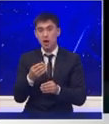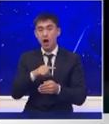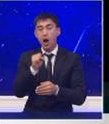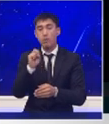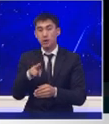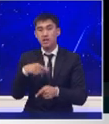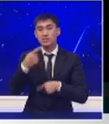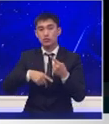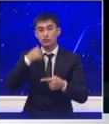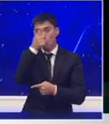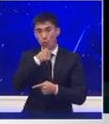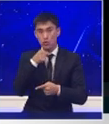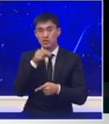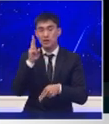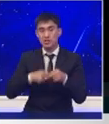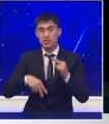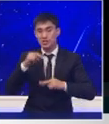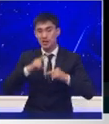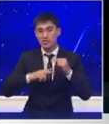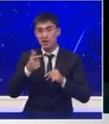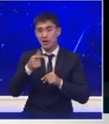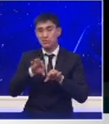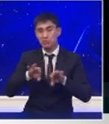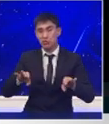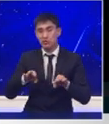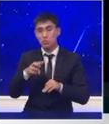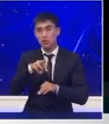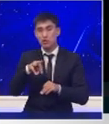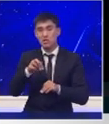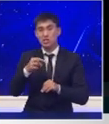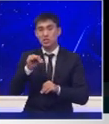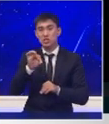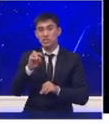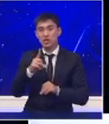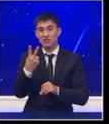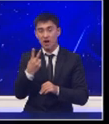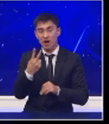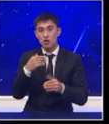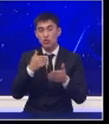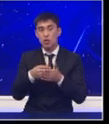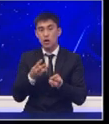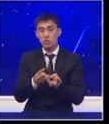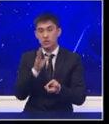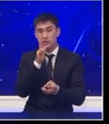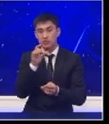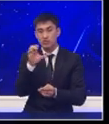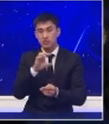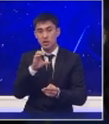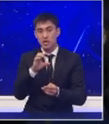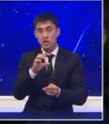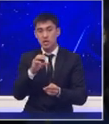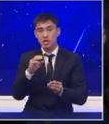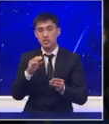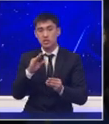апреле следующего года завершится строительство газопровода в микрорайон Жастар-2 до отопительного сезона в сентябре